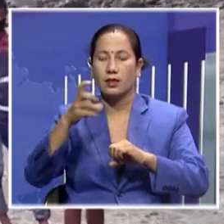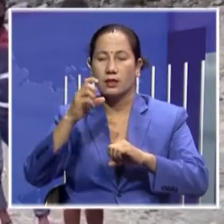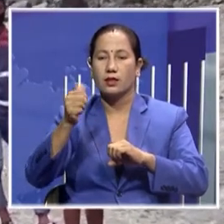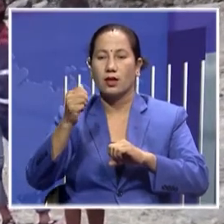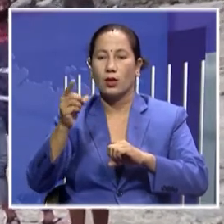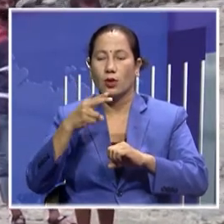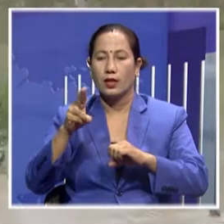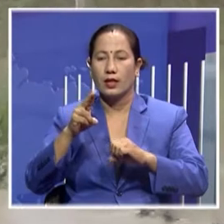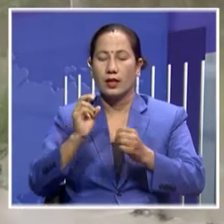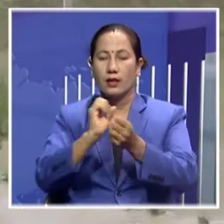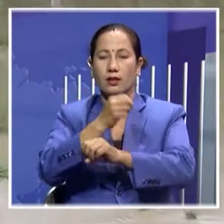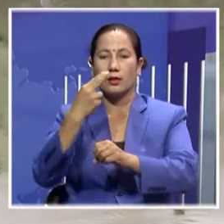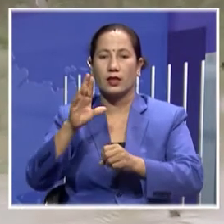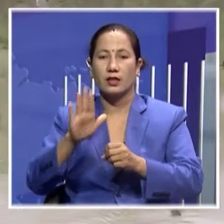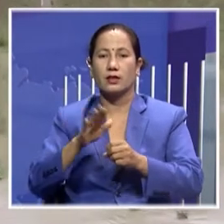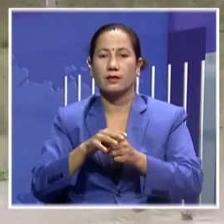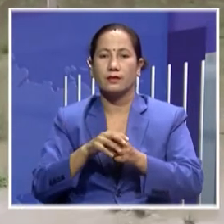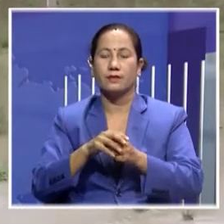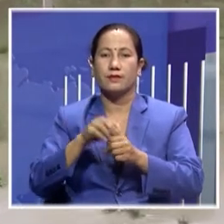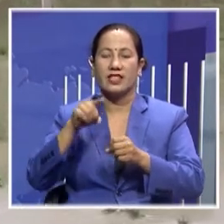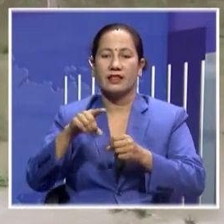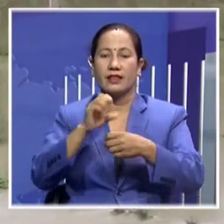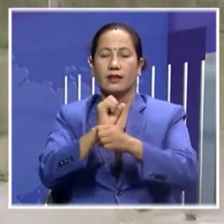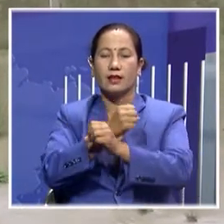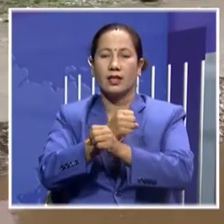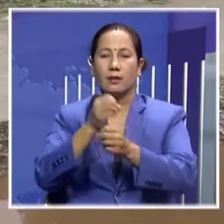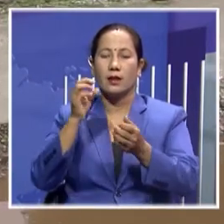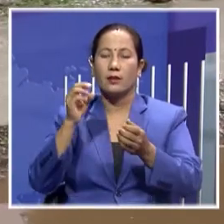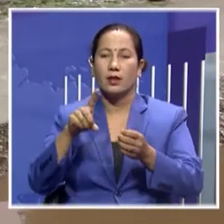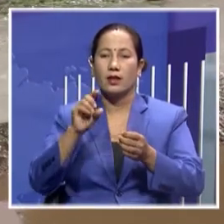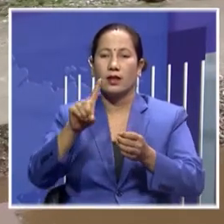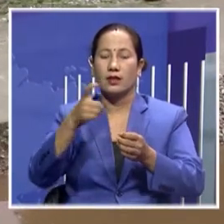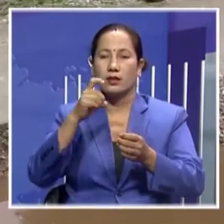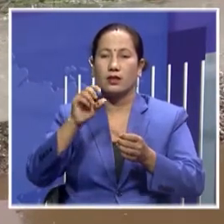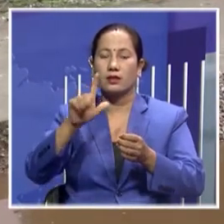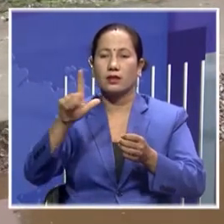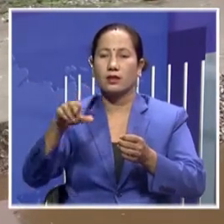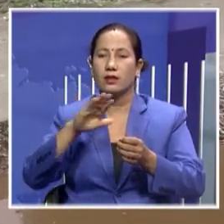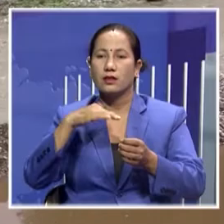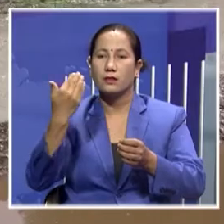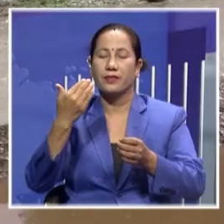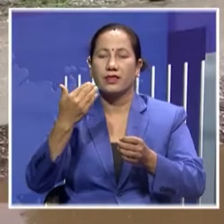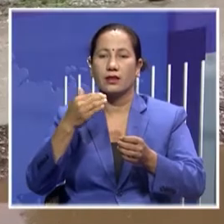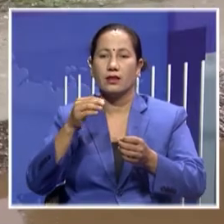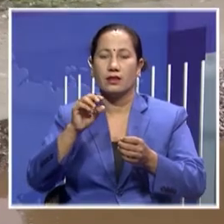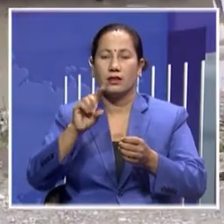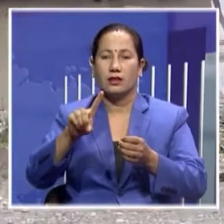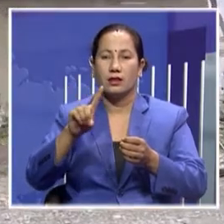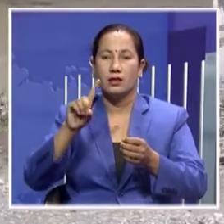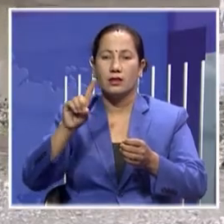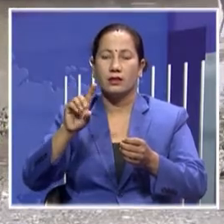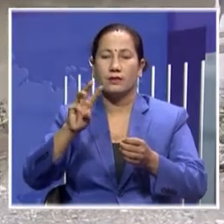1,506 घटना भएका छन्। ती घटनामा परि 177 जनाको मृत्यु, 37 जना बेपत्ता